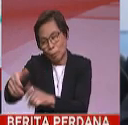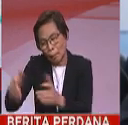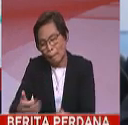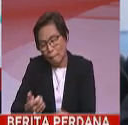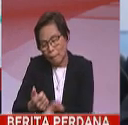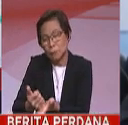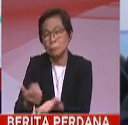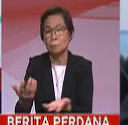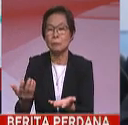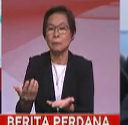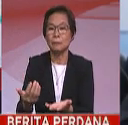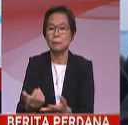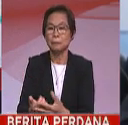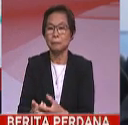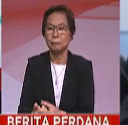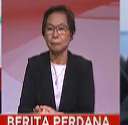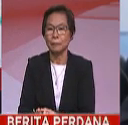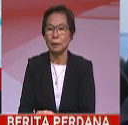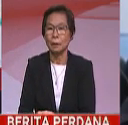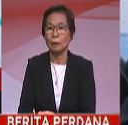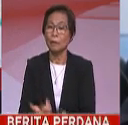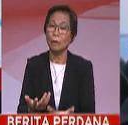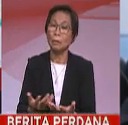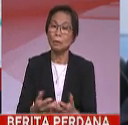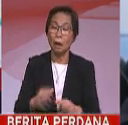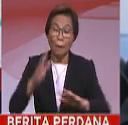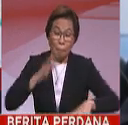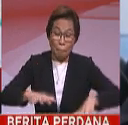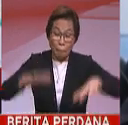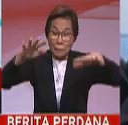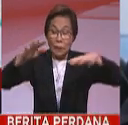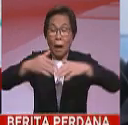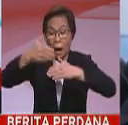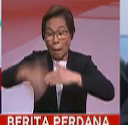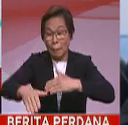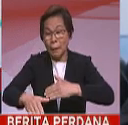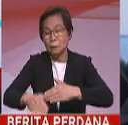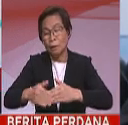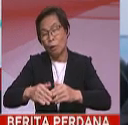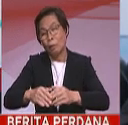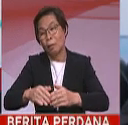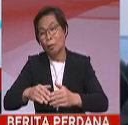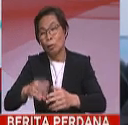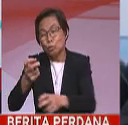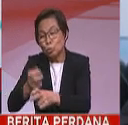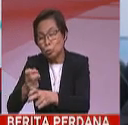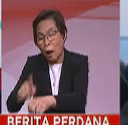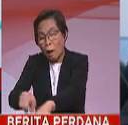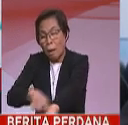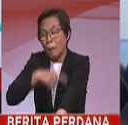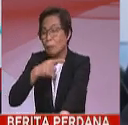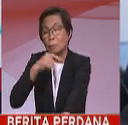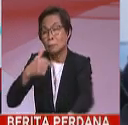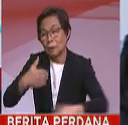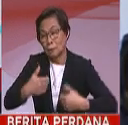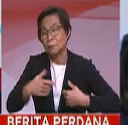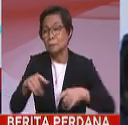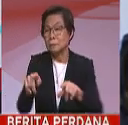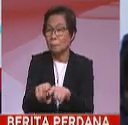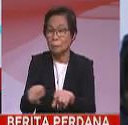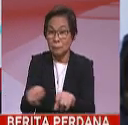supaya kesan kesan banjir ini tidak panjang kepada mereka. Begitu juga kita